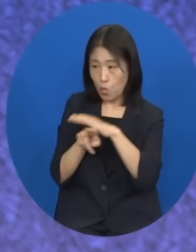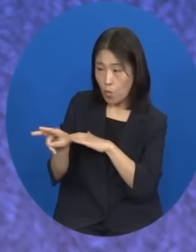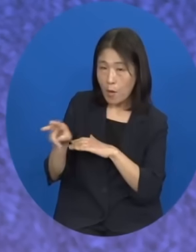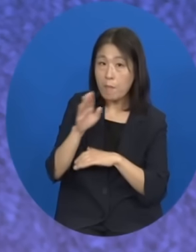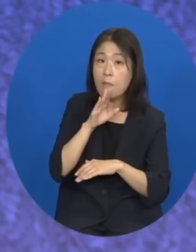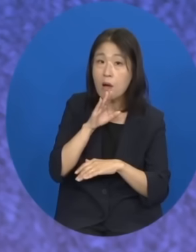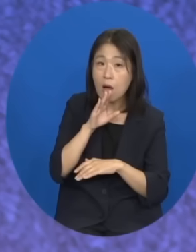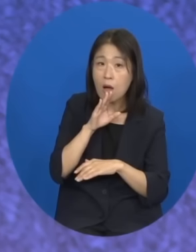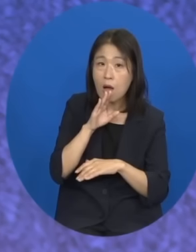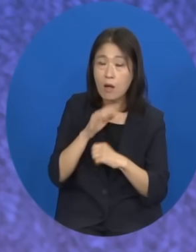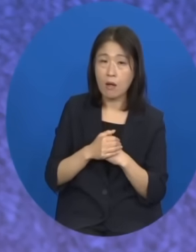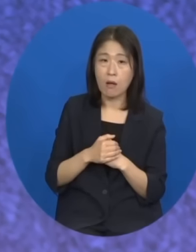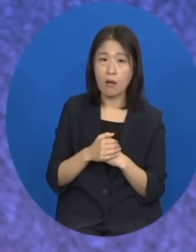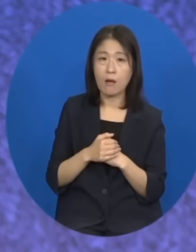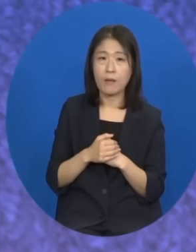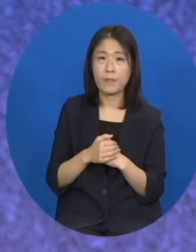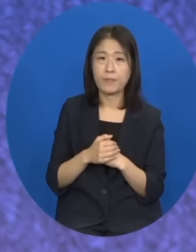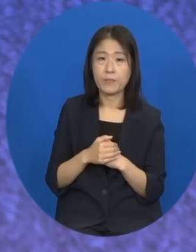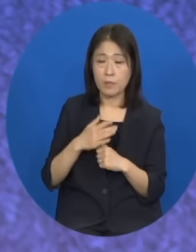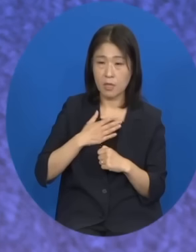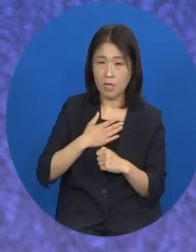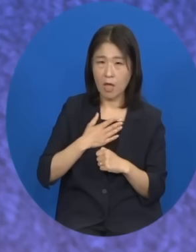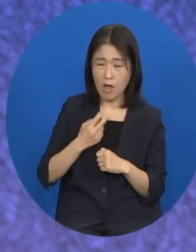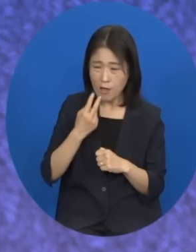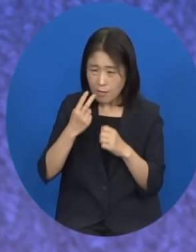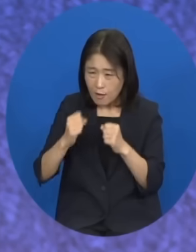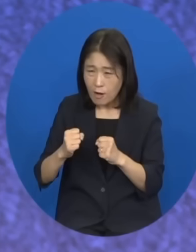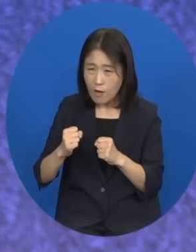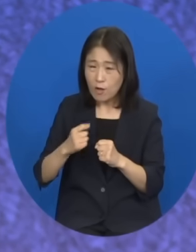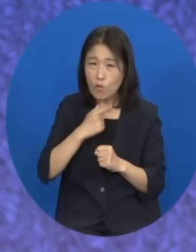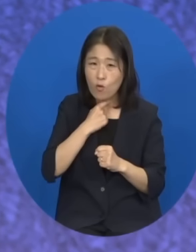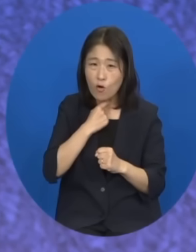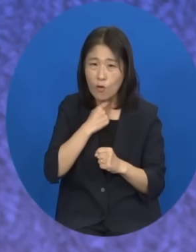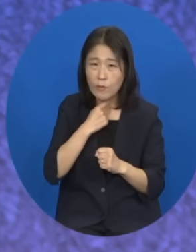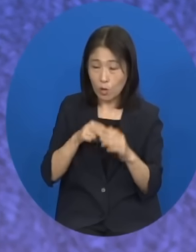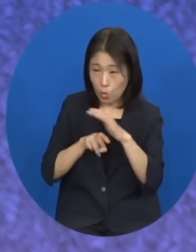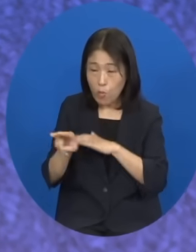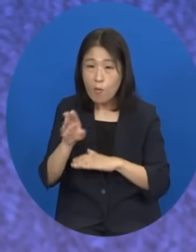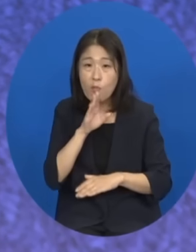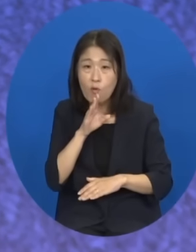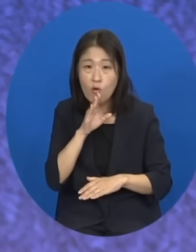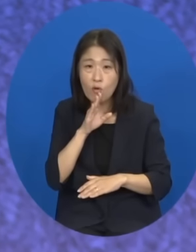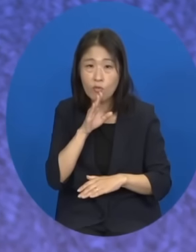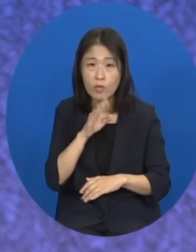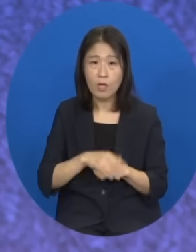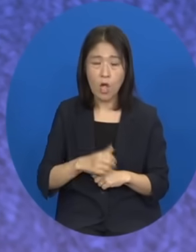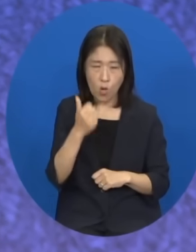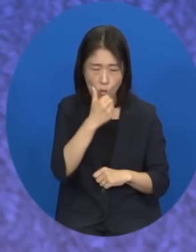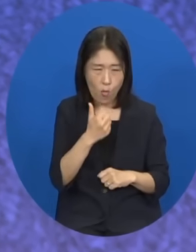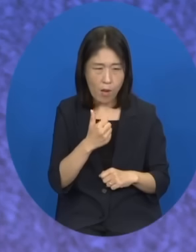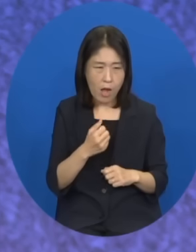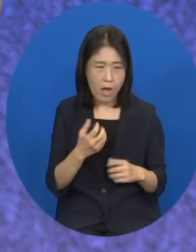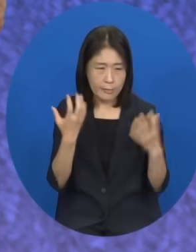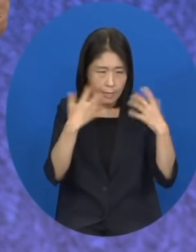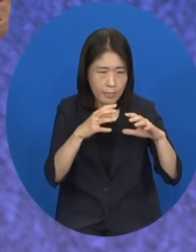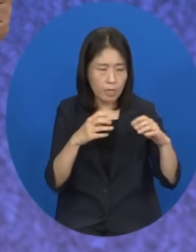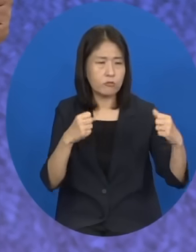뭐 잡아먹히든 말든 일단 내가 살아야 되니까. 그런데 다윗이 그 곰하고 사자하고 싸웠어요.